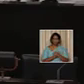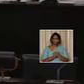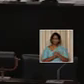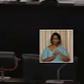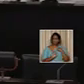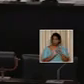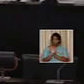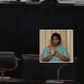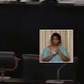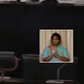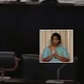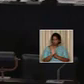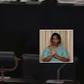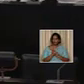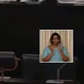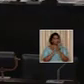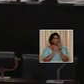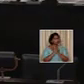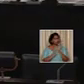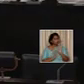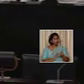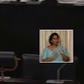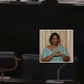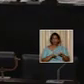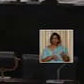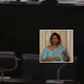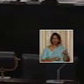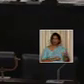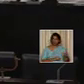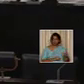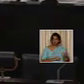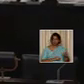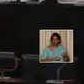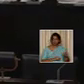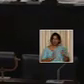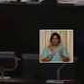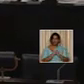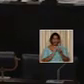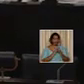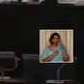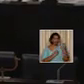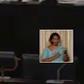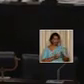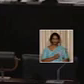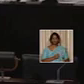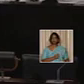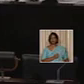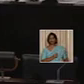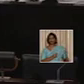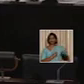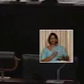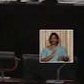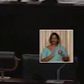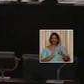සෑම වසරකම අධ්‍යයන කටු සඳහා ශිෂ්‍යයින්ට ණය මුදලක් ලබා දෙනවා. ඒ ණය මුදලේ